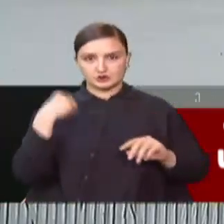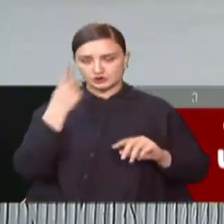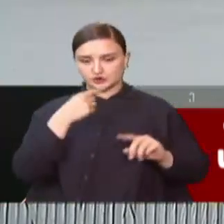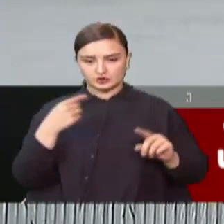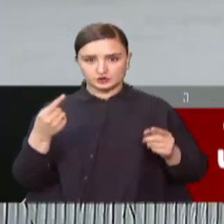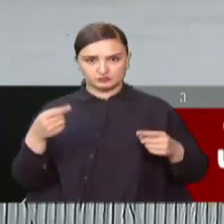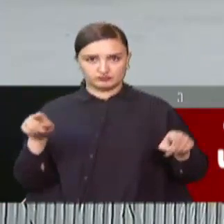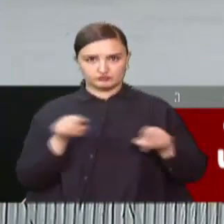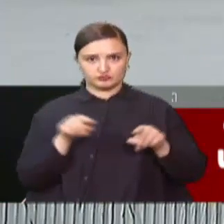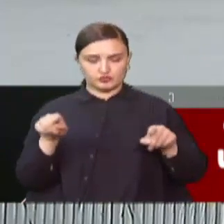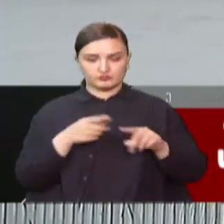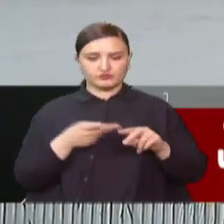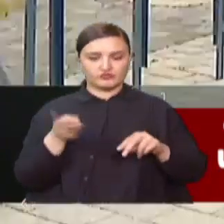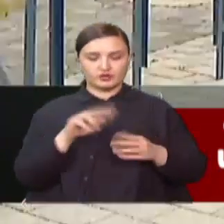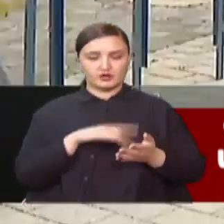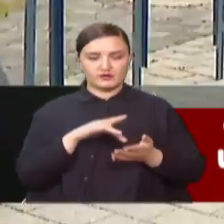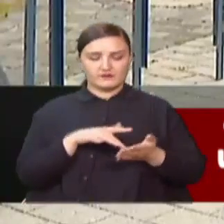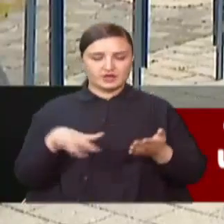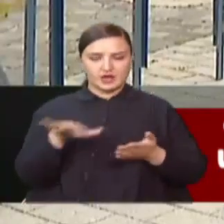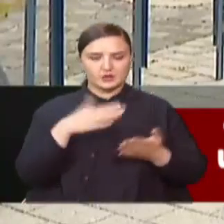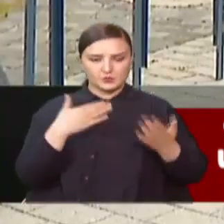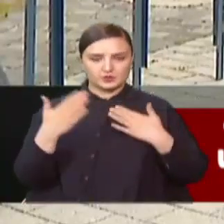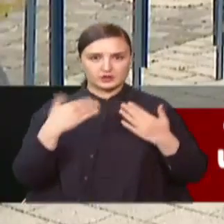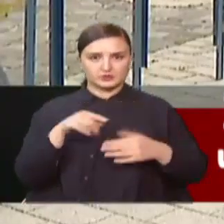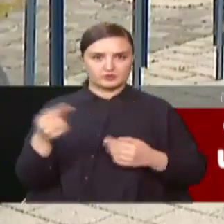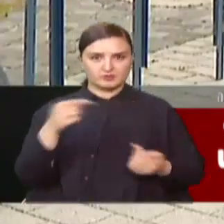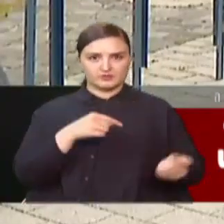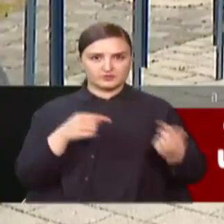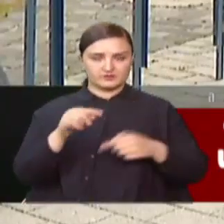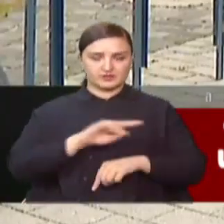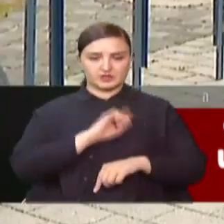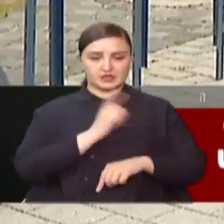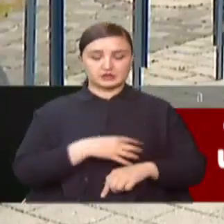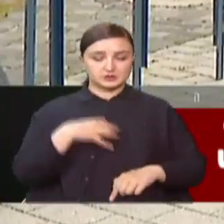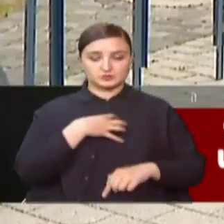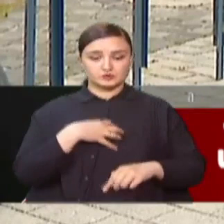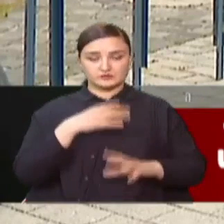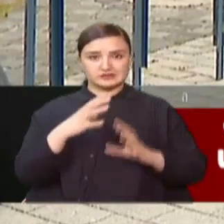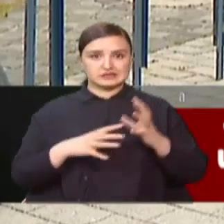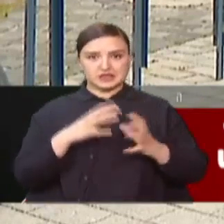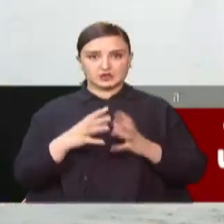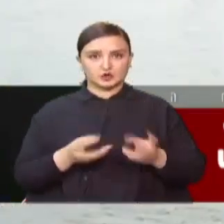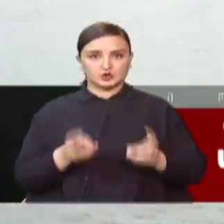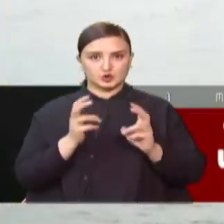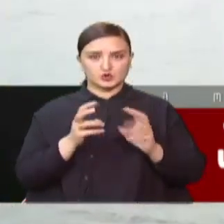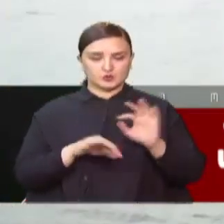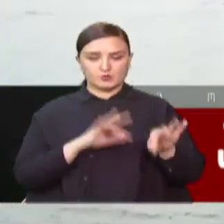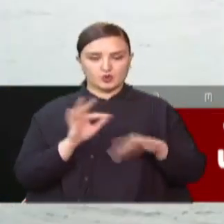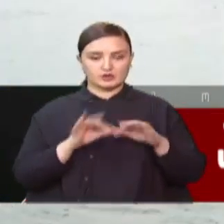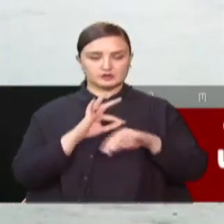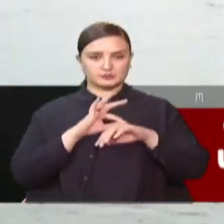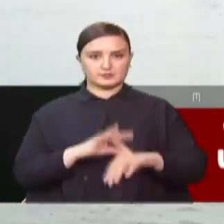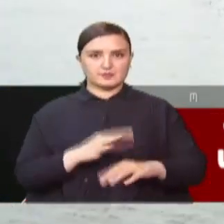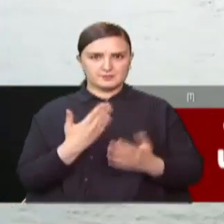კიდევ ერთხელ განამტკიცა ორ ქვეყანას შორის ურთიერთობები და ასევე მნიშვნელოვანი არის სარტიშორსო პროექტები, რომელიც ხორციელდება,